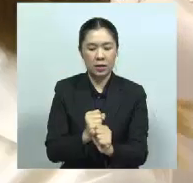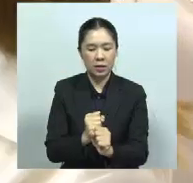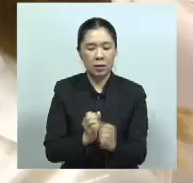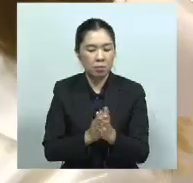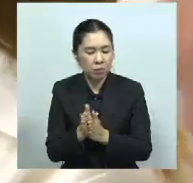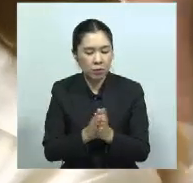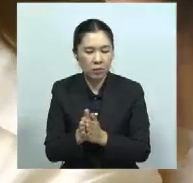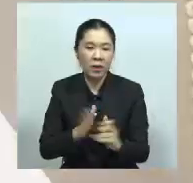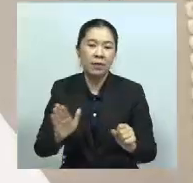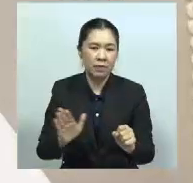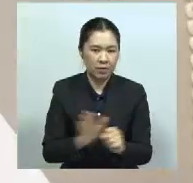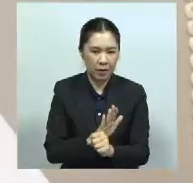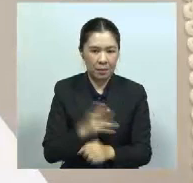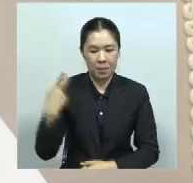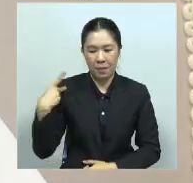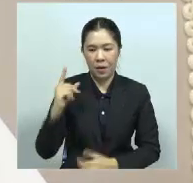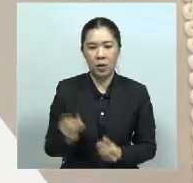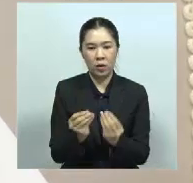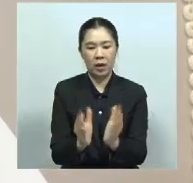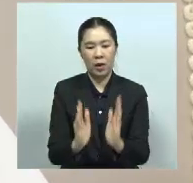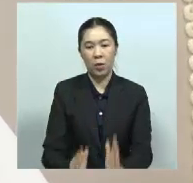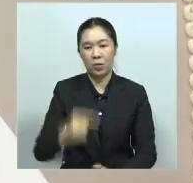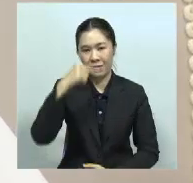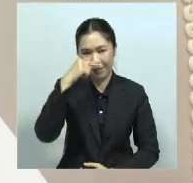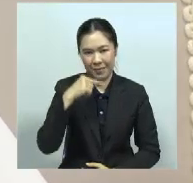ความสามารถเพื่อประโยชน์ของประชาชนไทย